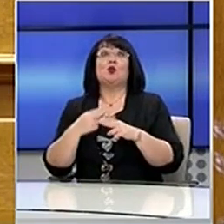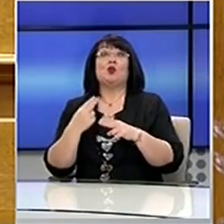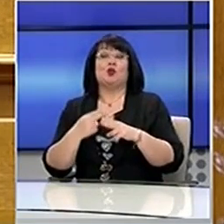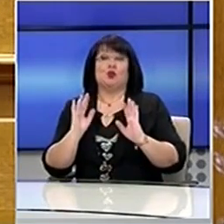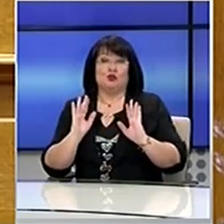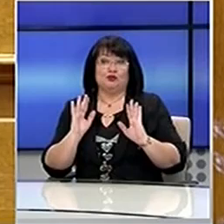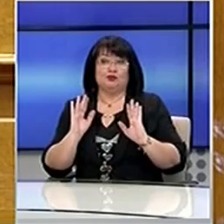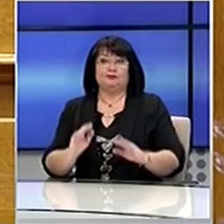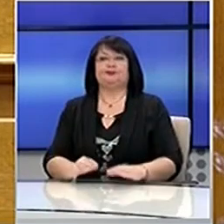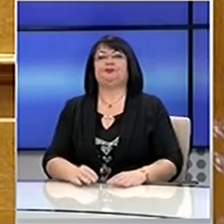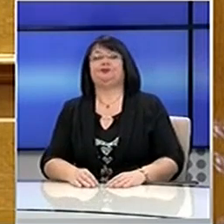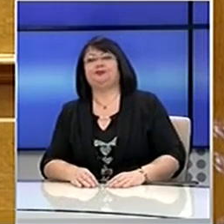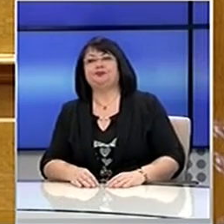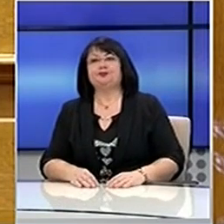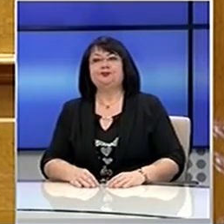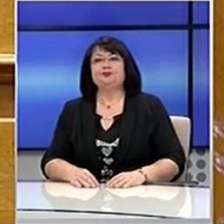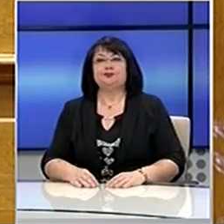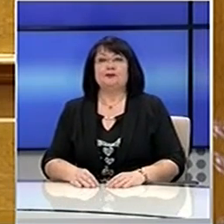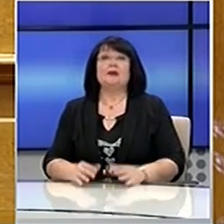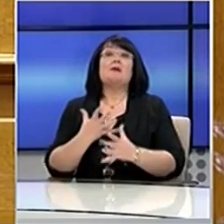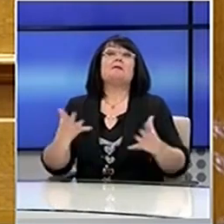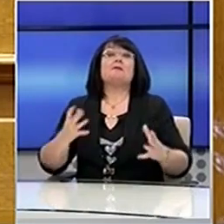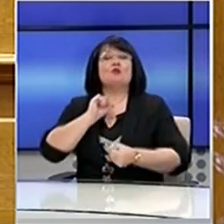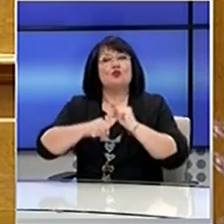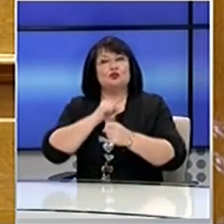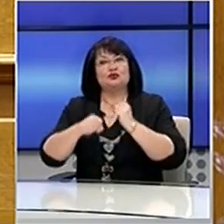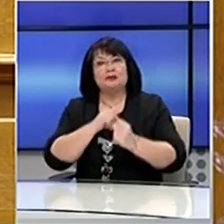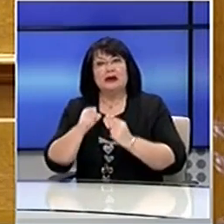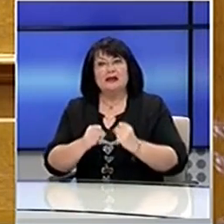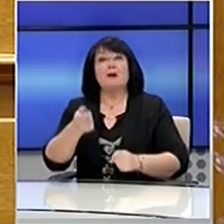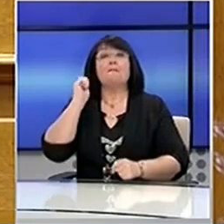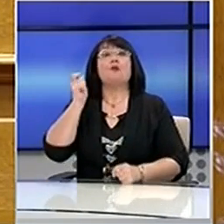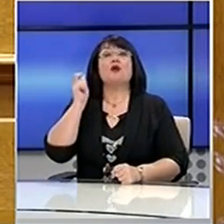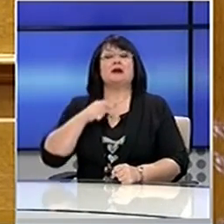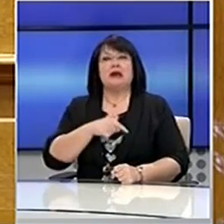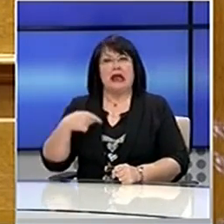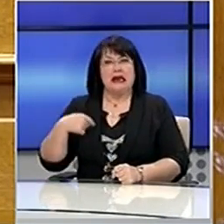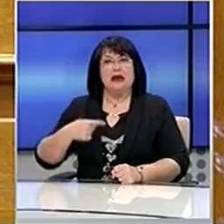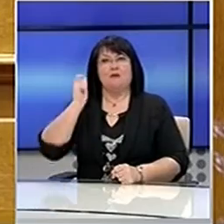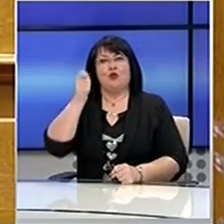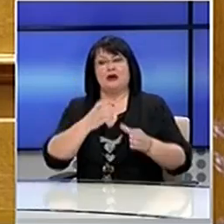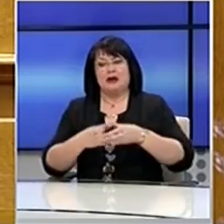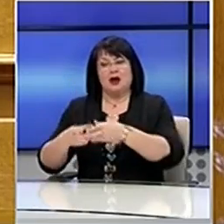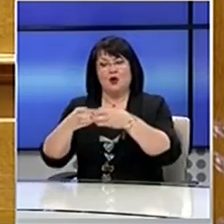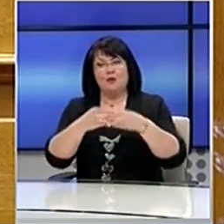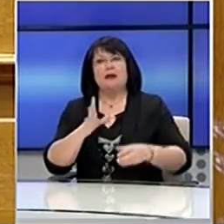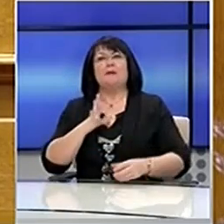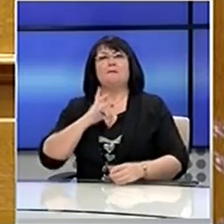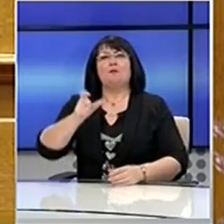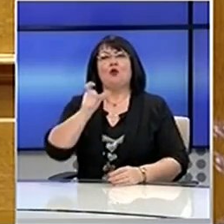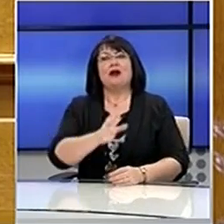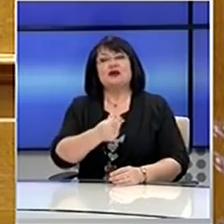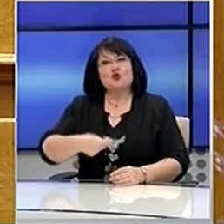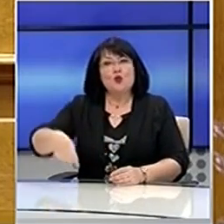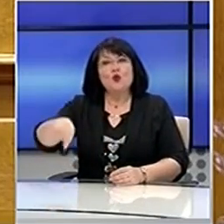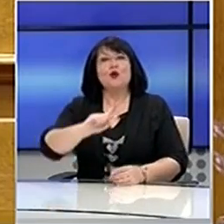κρίσιμες. Και σε αυτήν την μεγάλη προσπάθεια, πολιτική ηγεσία, κόμματα αλλά και πολίτες, πρέπει